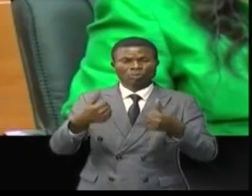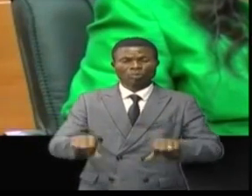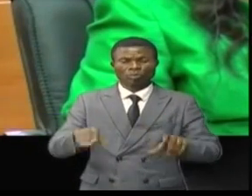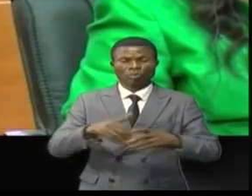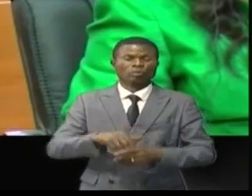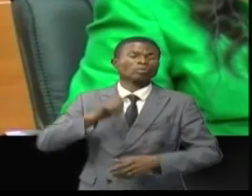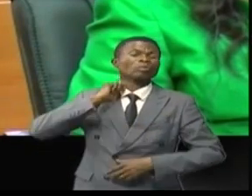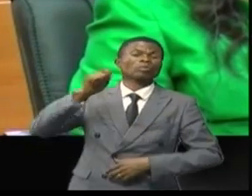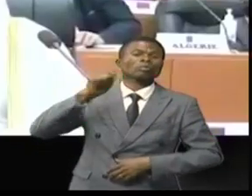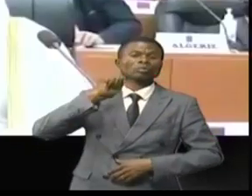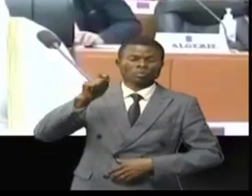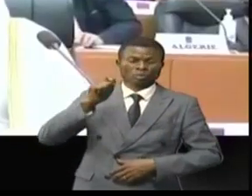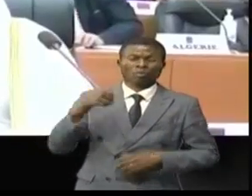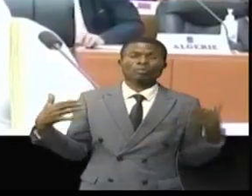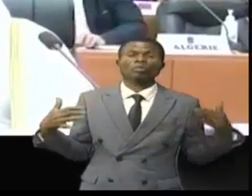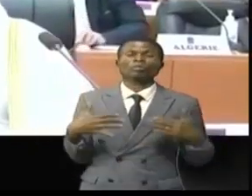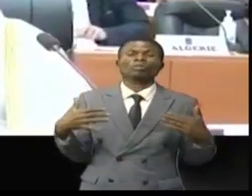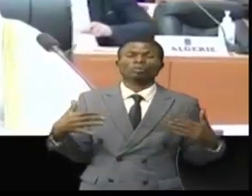avons encore la peur